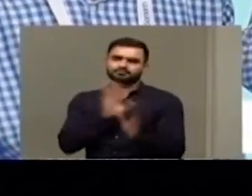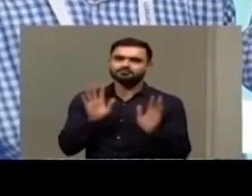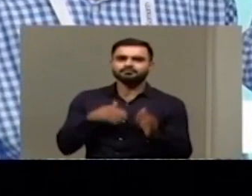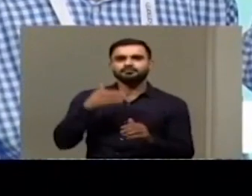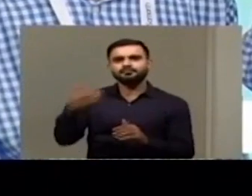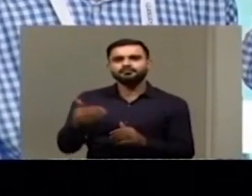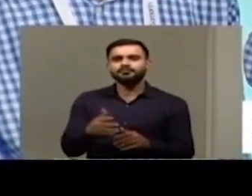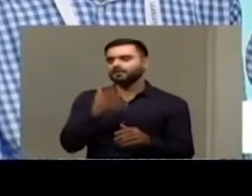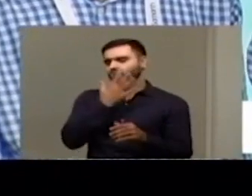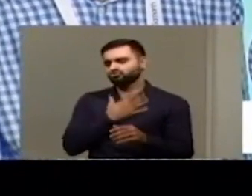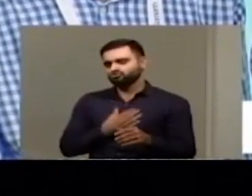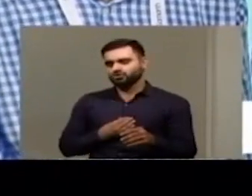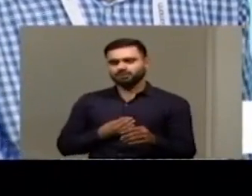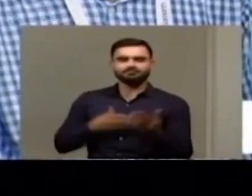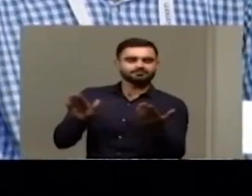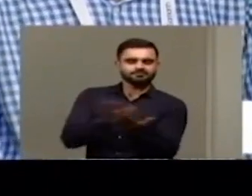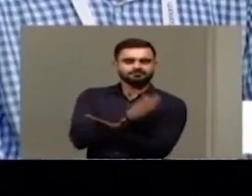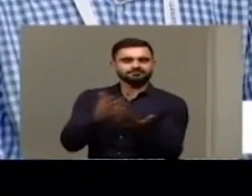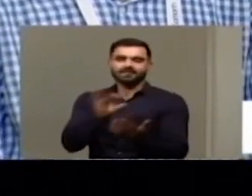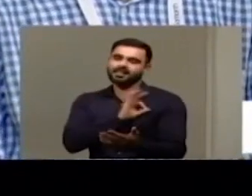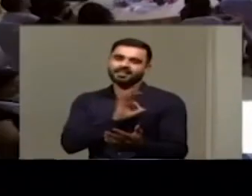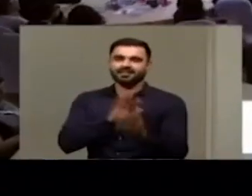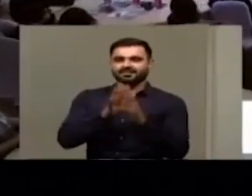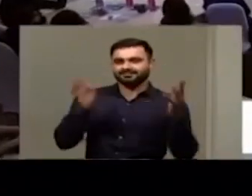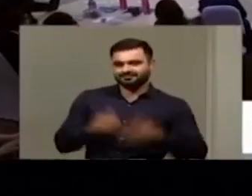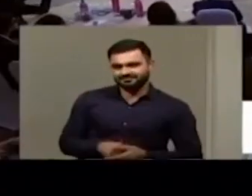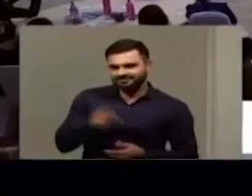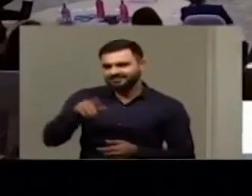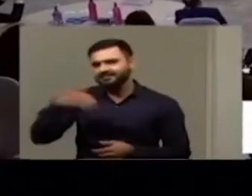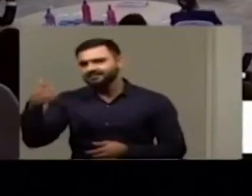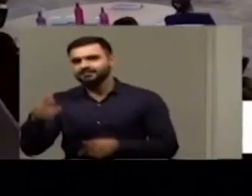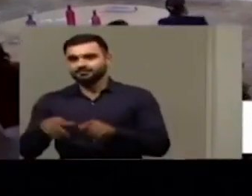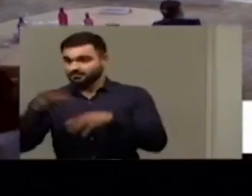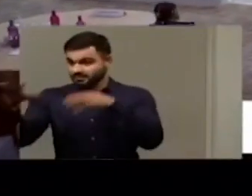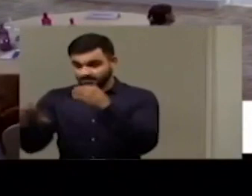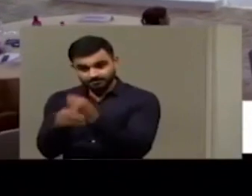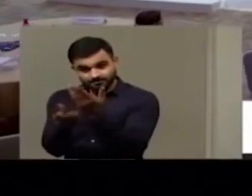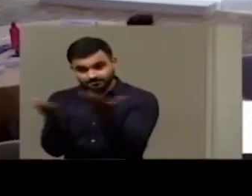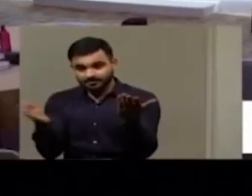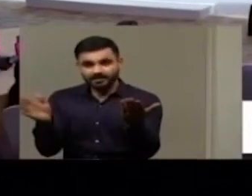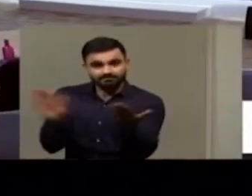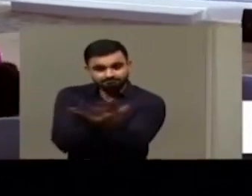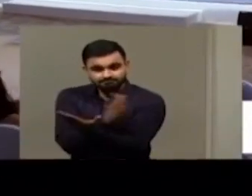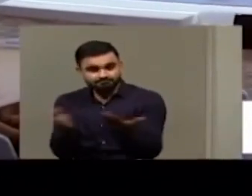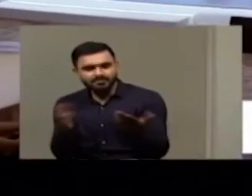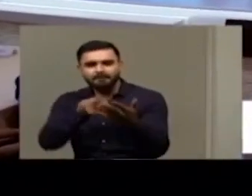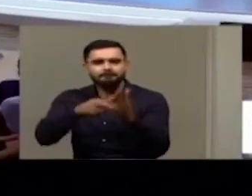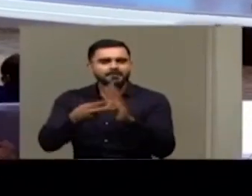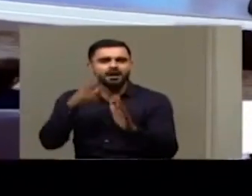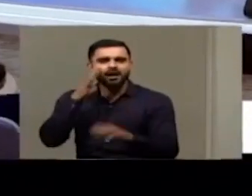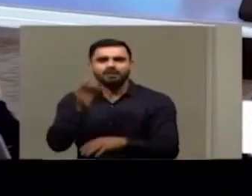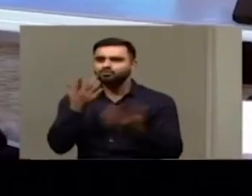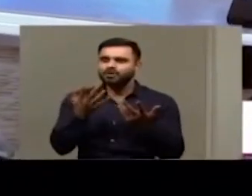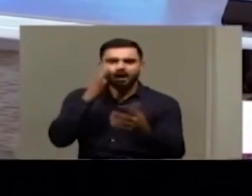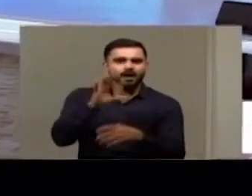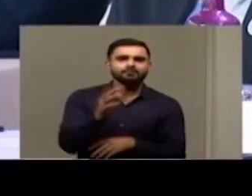बाकी सैड सॉन्ग्स बहुत बढ़िया लगते हैं। अच्छा, और आप में से और भी कोई इसमें ऐड करना चाहेंगे म्यूजिक के बारे में? इसका क्या महत्व है आपके लिए,